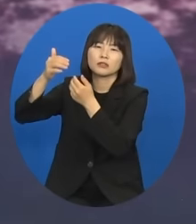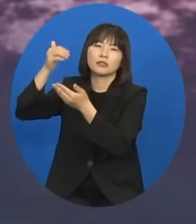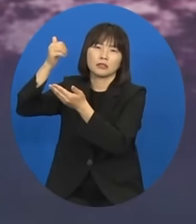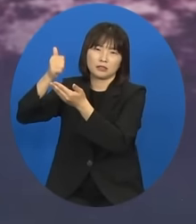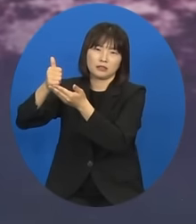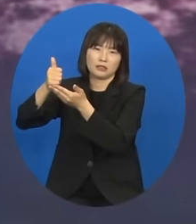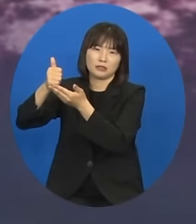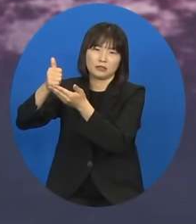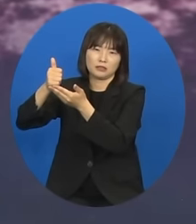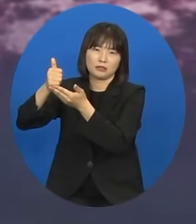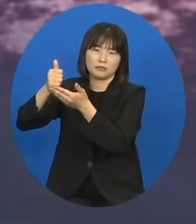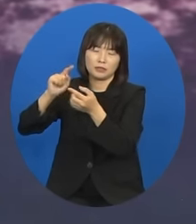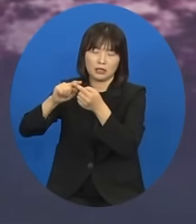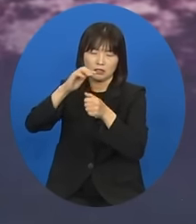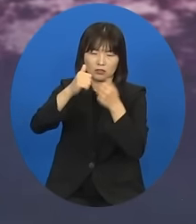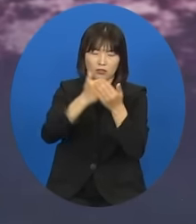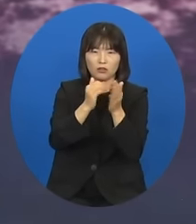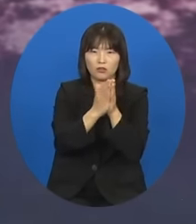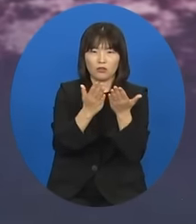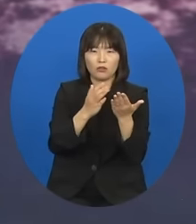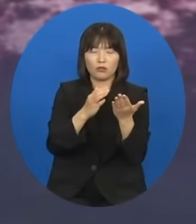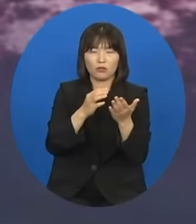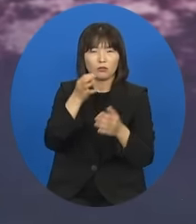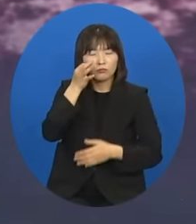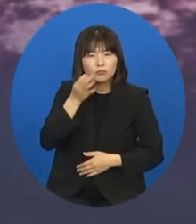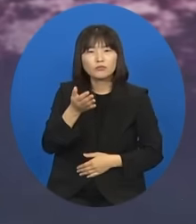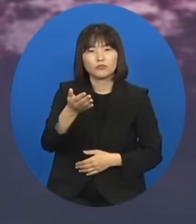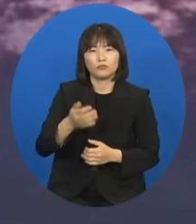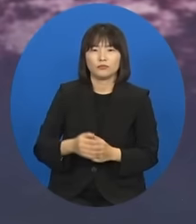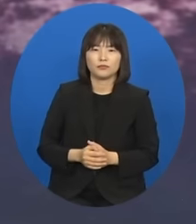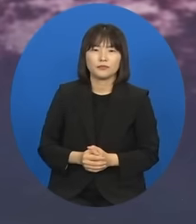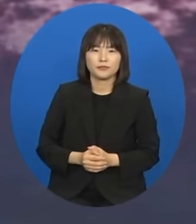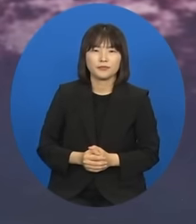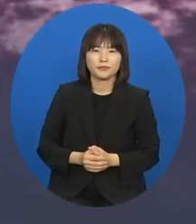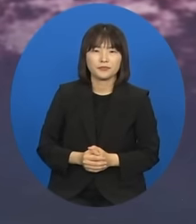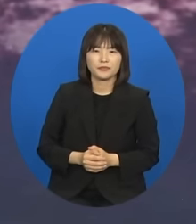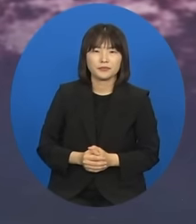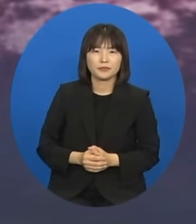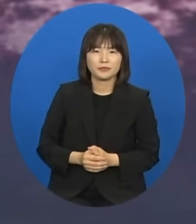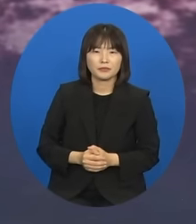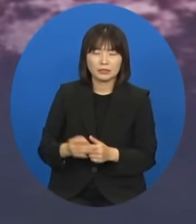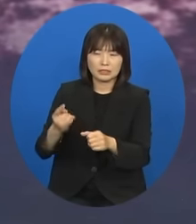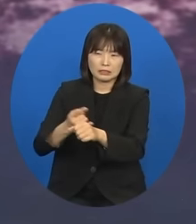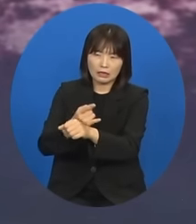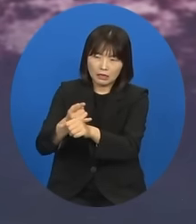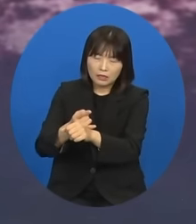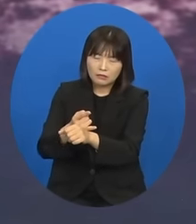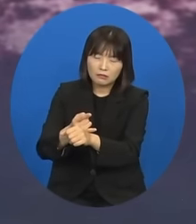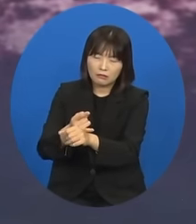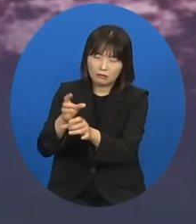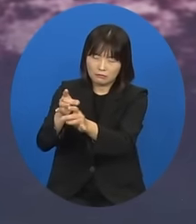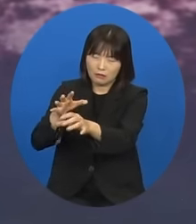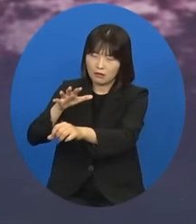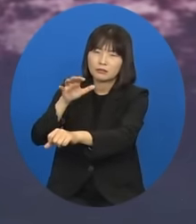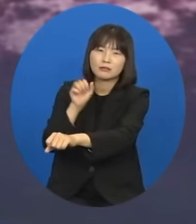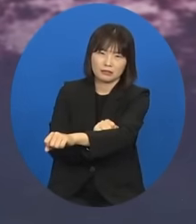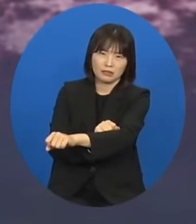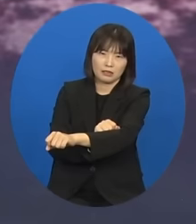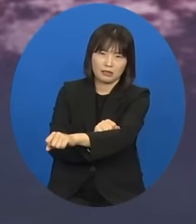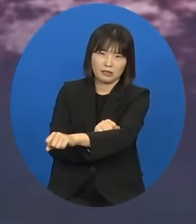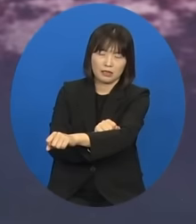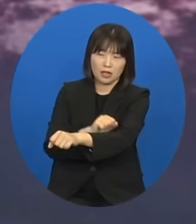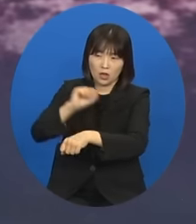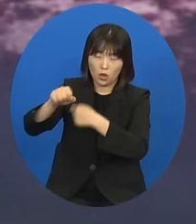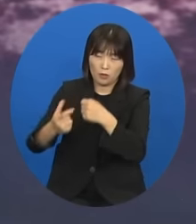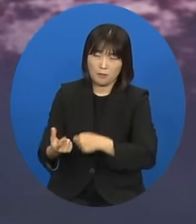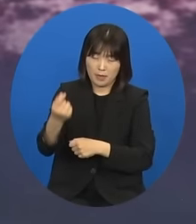그것을 보여주고 있어요 나름에서는 최선을 다했죠 찬양의 대가입니다 챔피언입니다 얼마든지 빨리 잡을 수